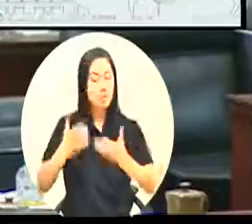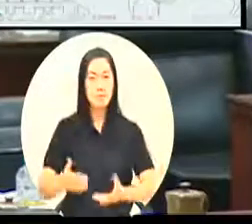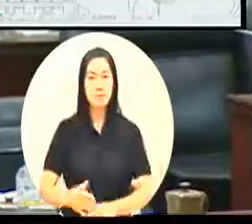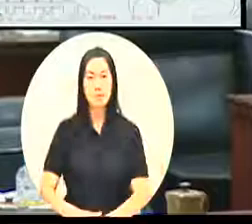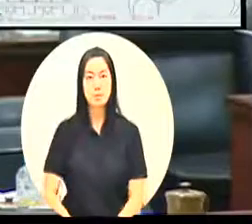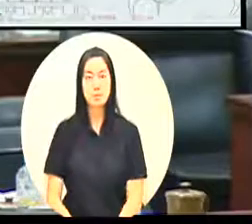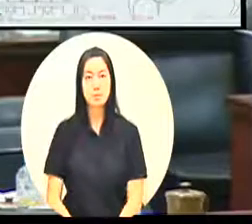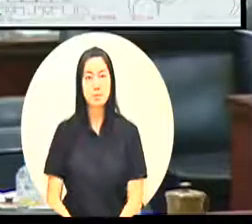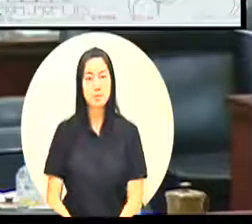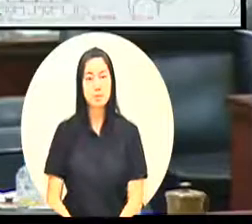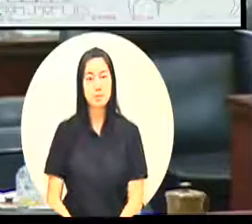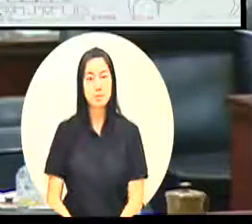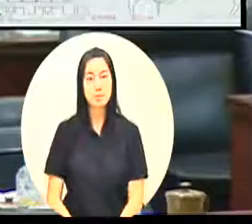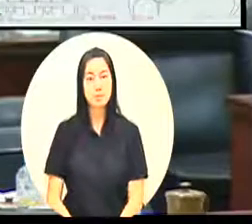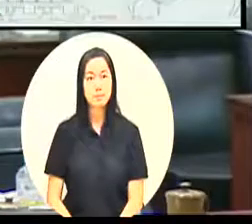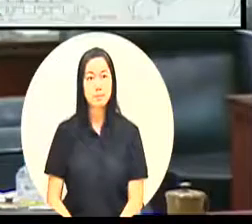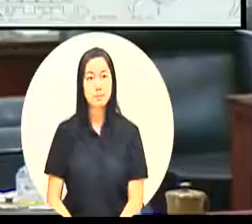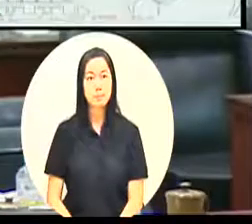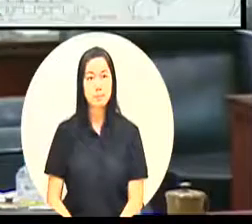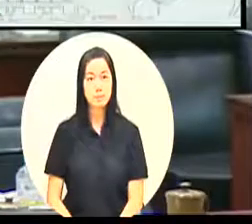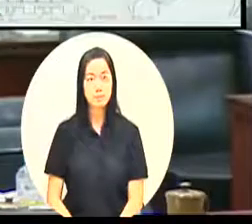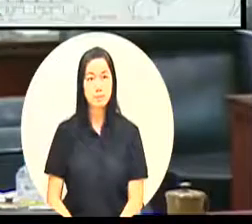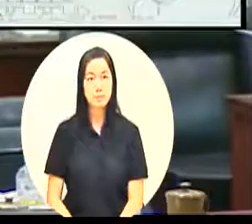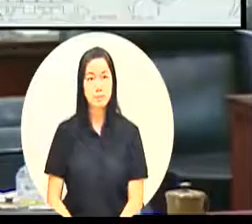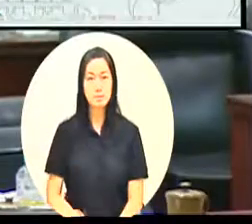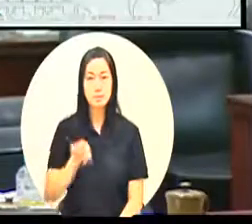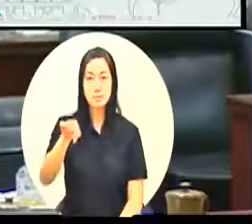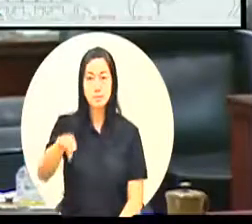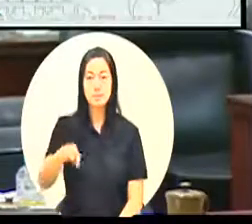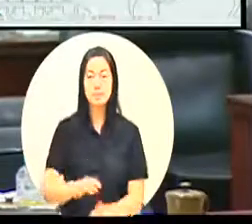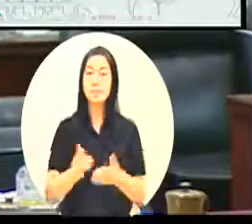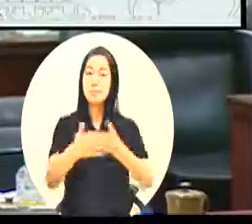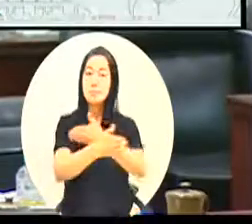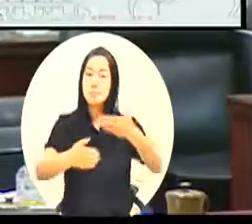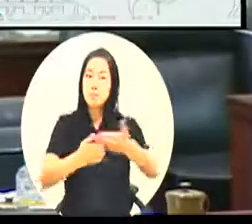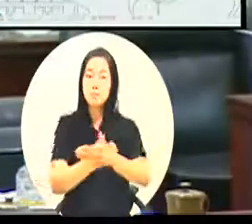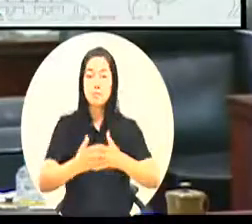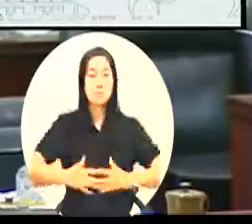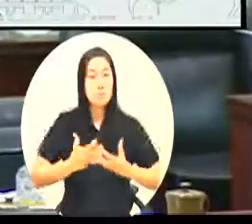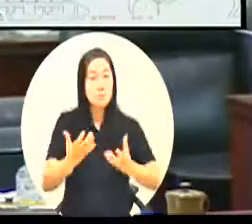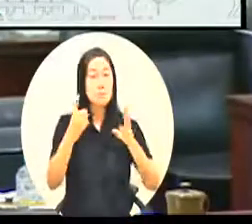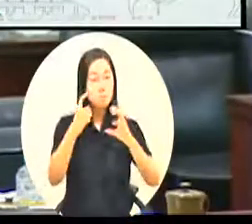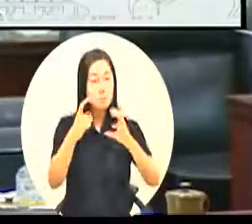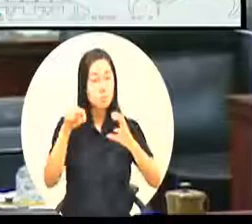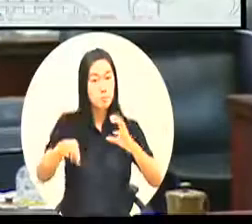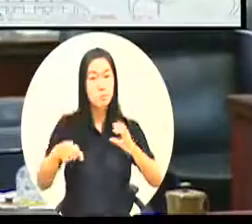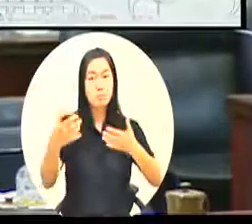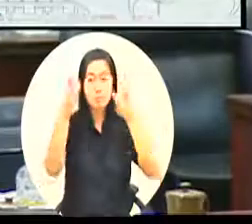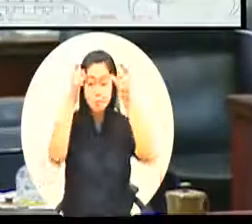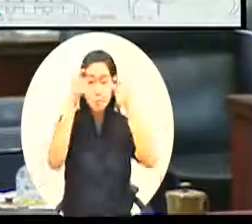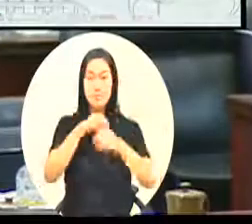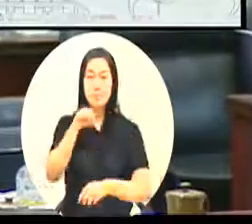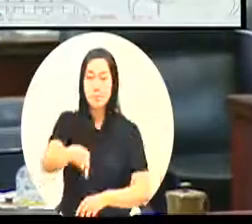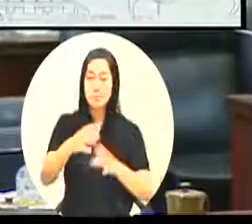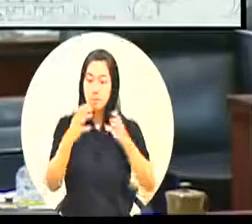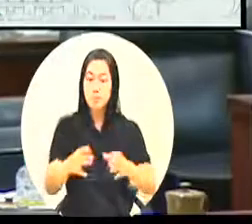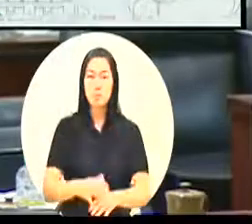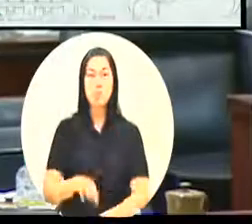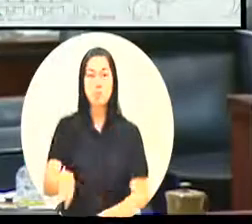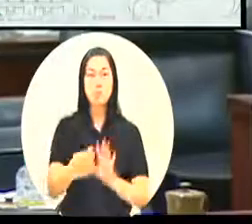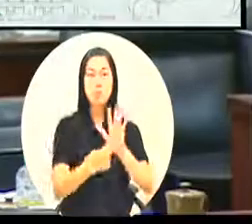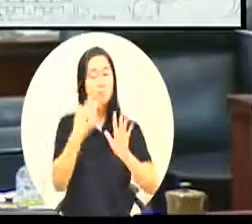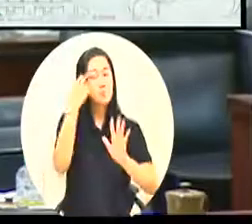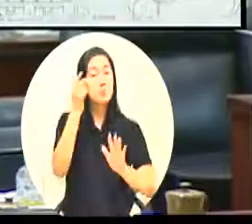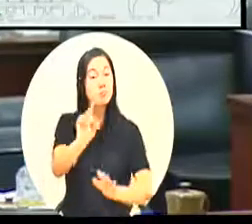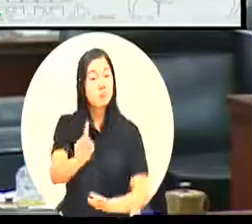国际活动了哈。那我想生态交通盛典在高雄，它要主张什么哈？因为我背